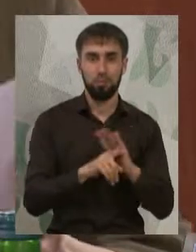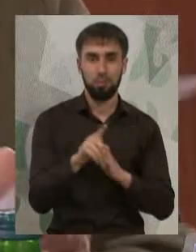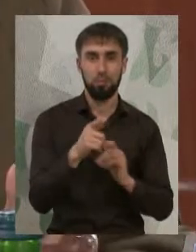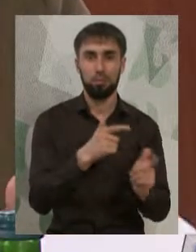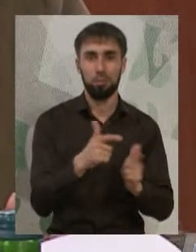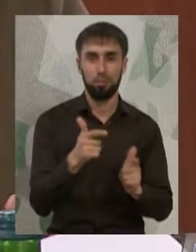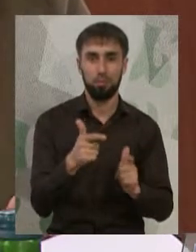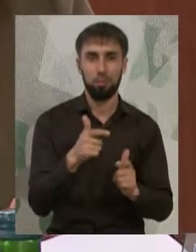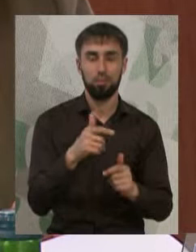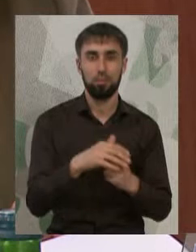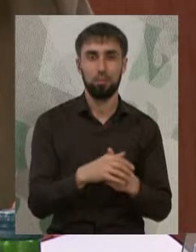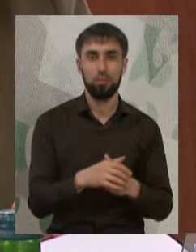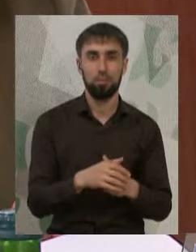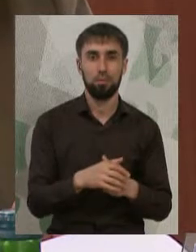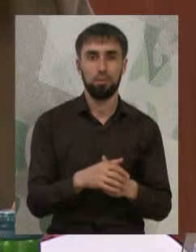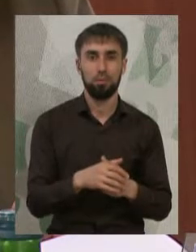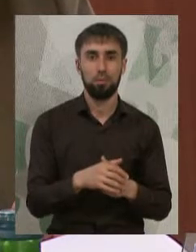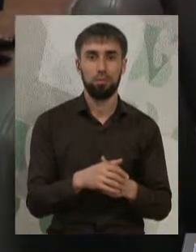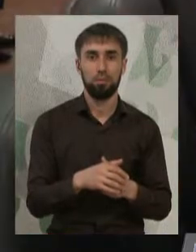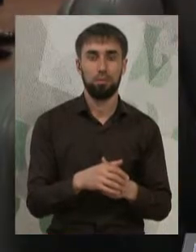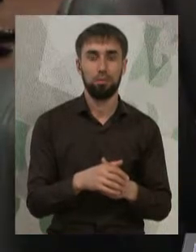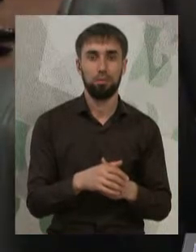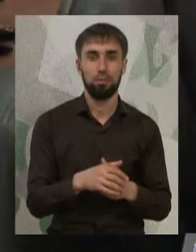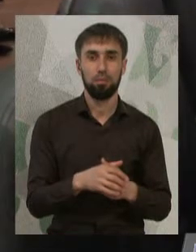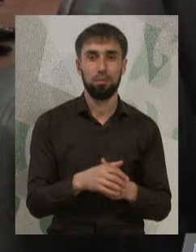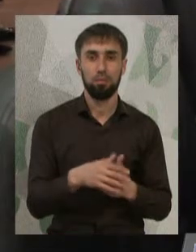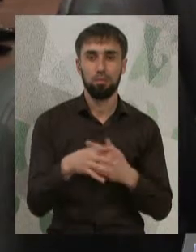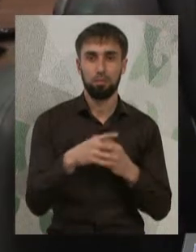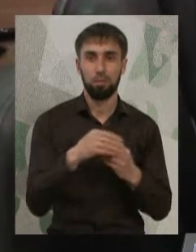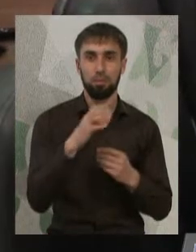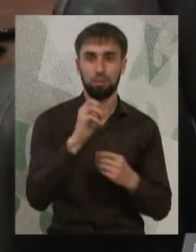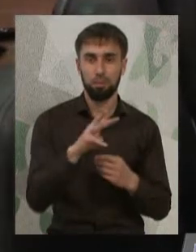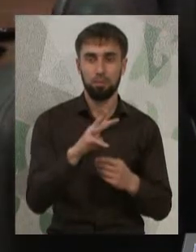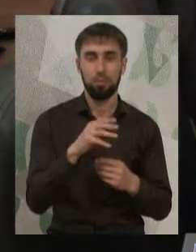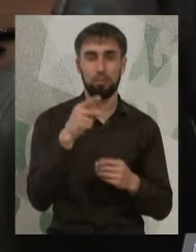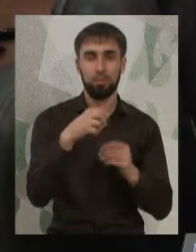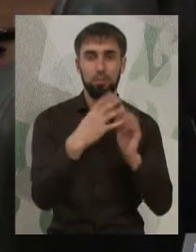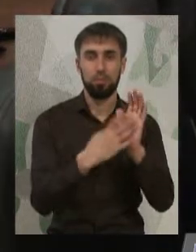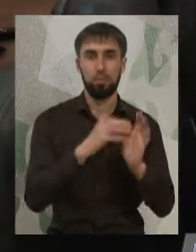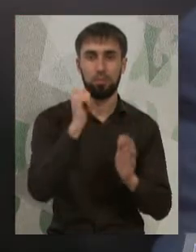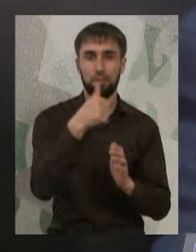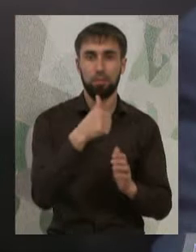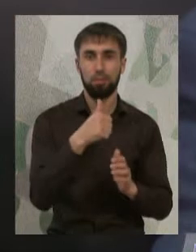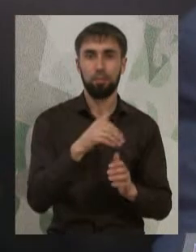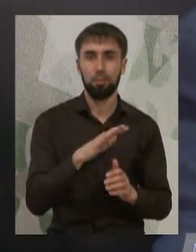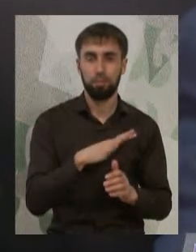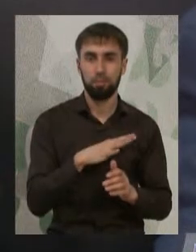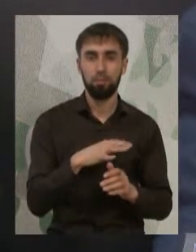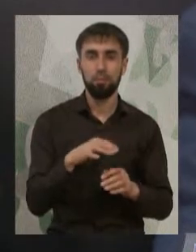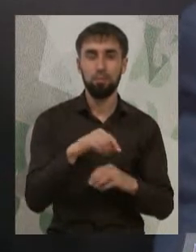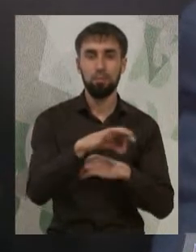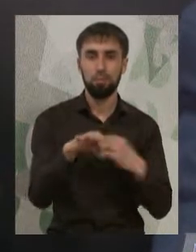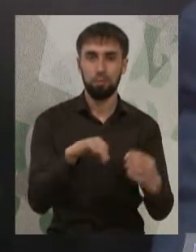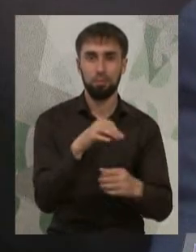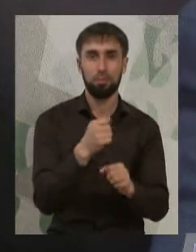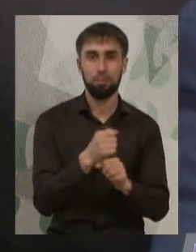согласования заинтересованного министерства и ведомства данного нормативного акта. Вместе с тем, с 2019 года в Ингушетии действует региональный проект